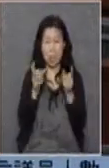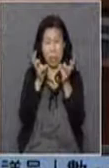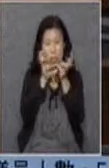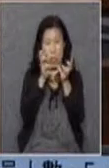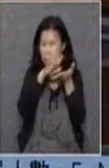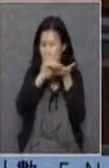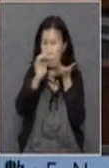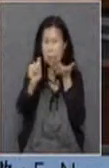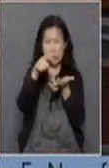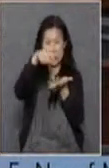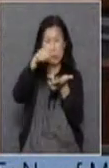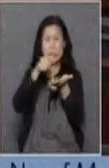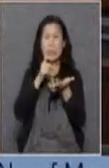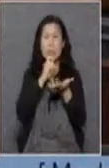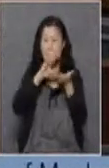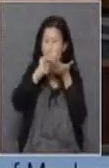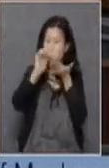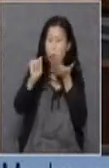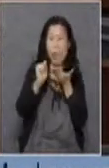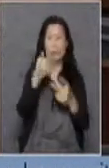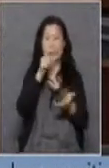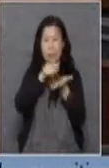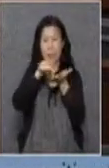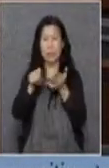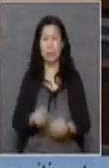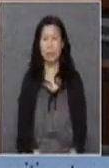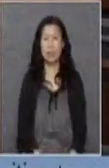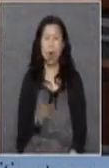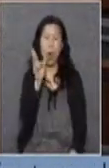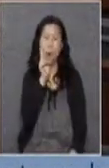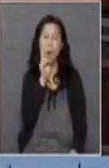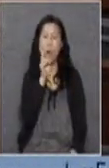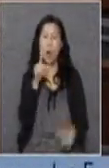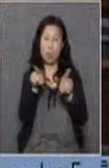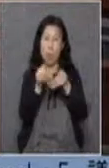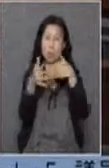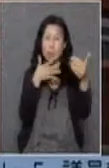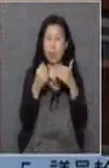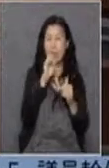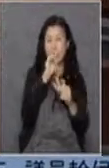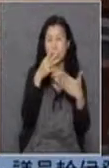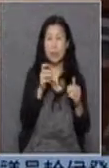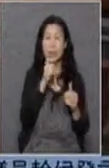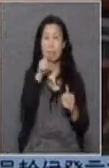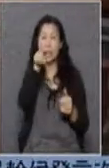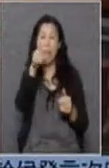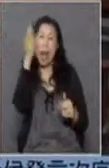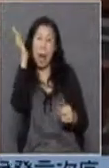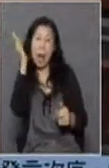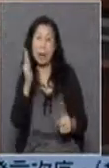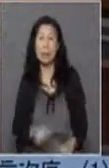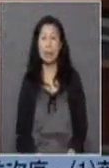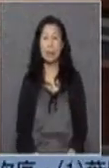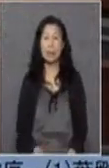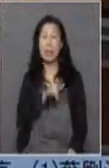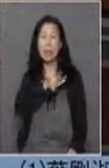細、漂漂亮亮，但好像我們有位同事說，可能他是男人飛來